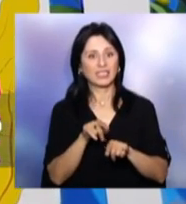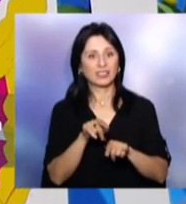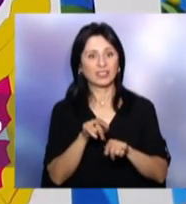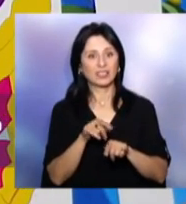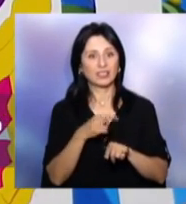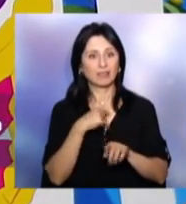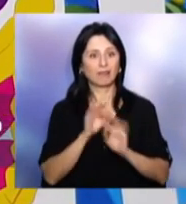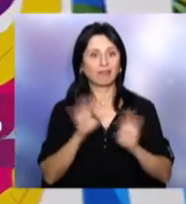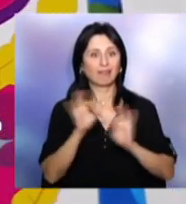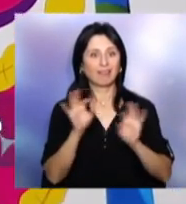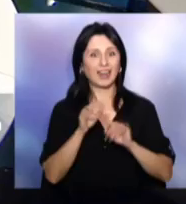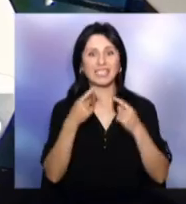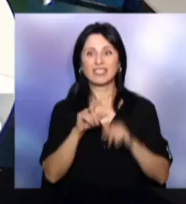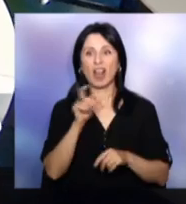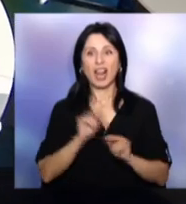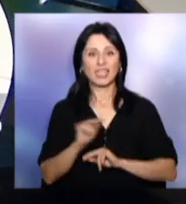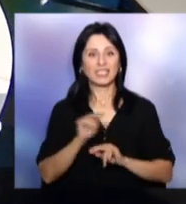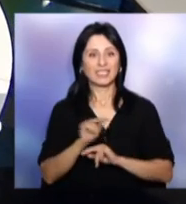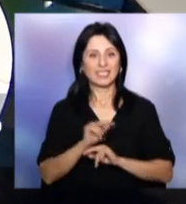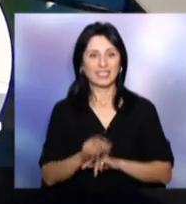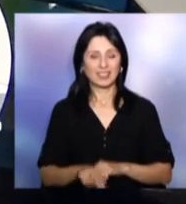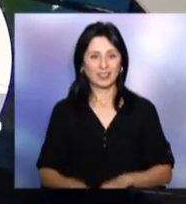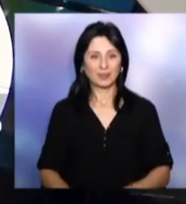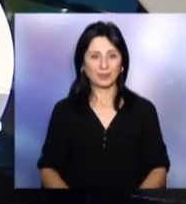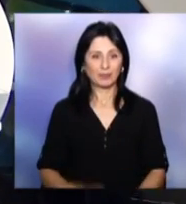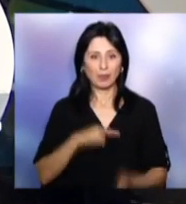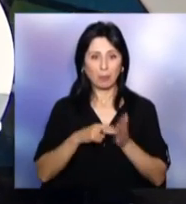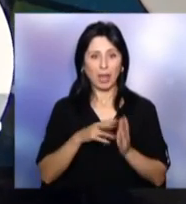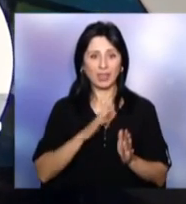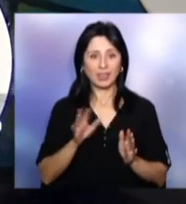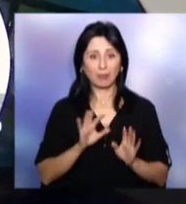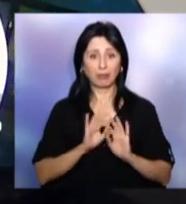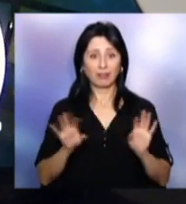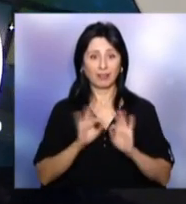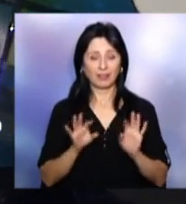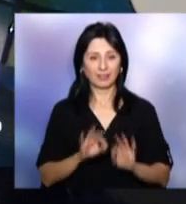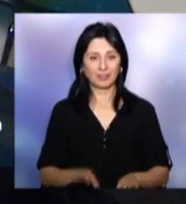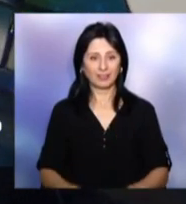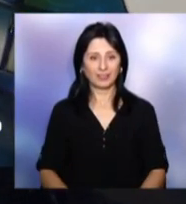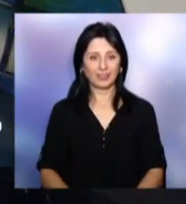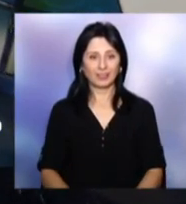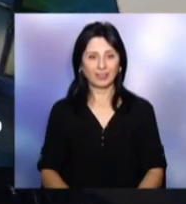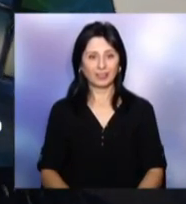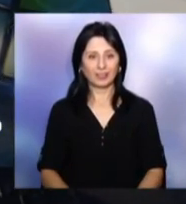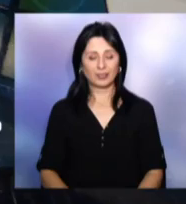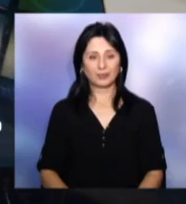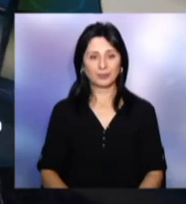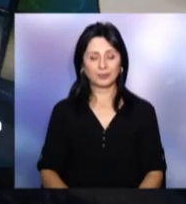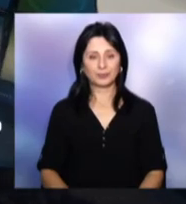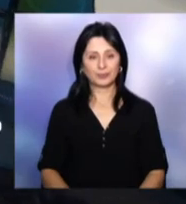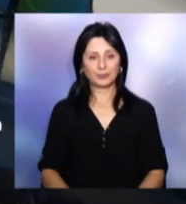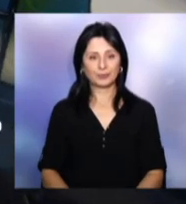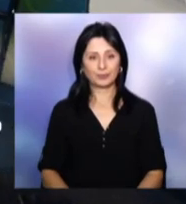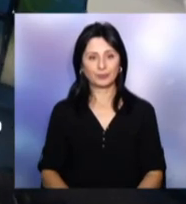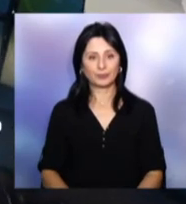დღეს გამომივიდა საერთოდ სხვა ლექცია, რომელიც არ დამიგეგმავს. მადლობა შეკითხვისთვის, გამომივიდა რომ შეკითხოს, გრძელი პასუხი